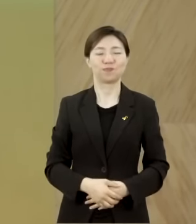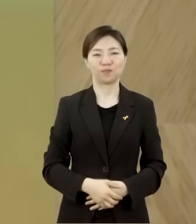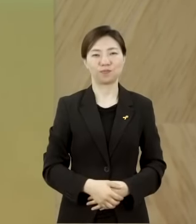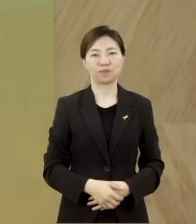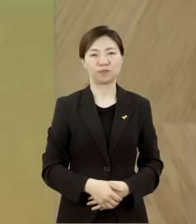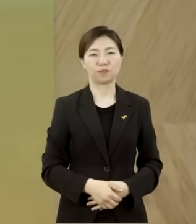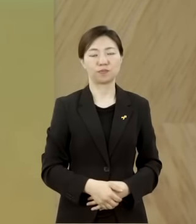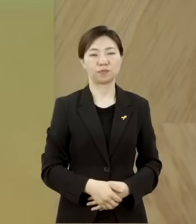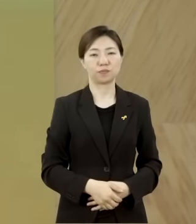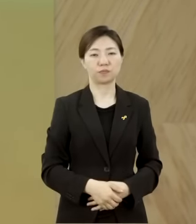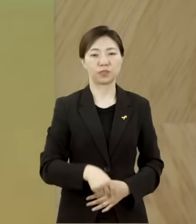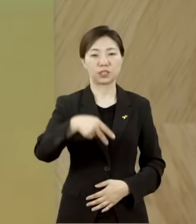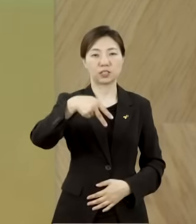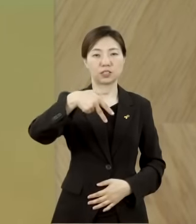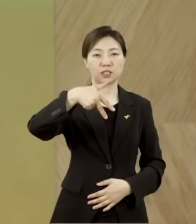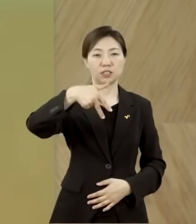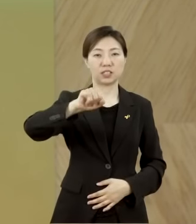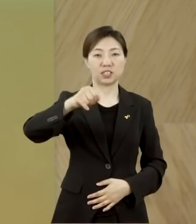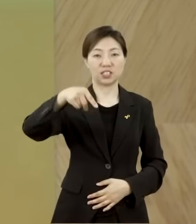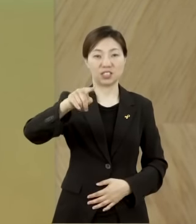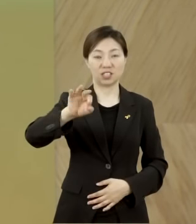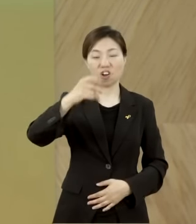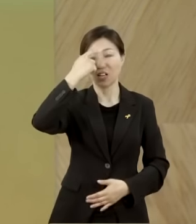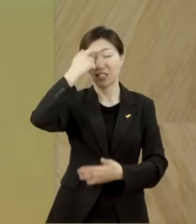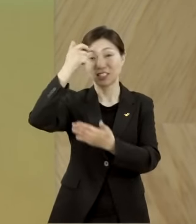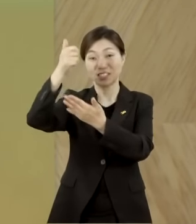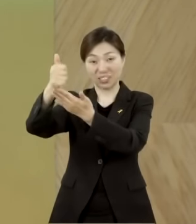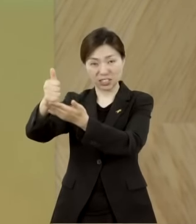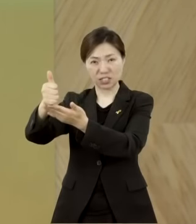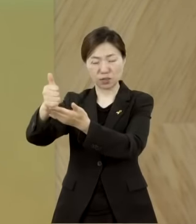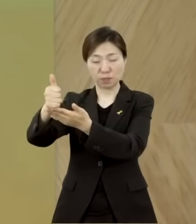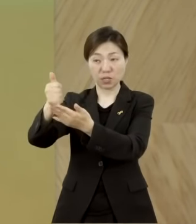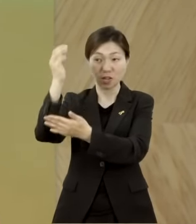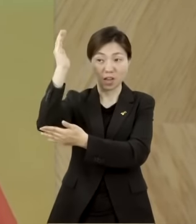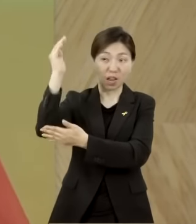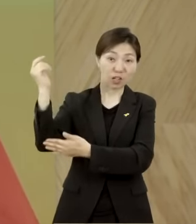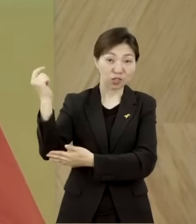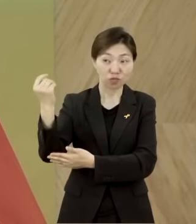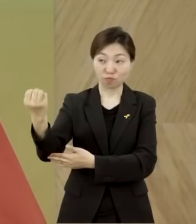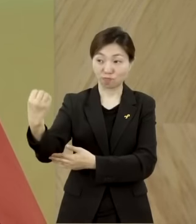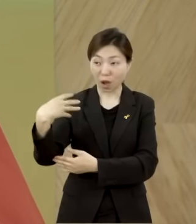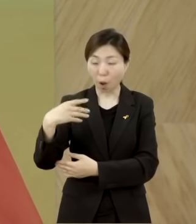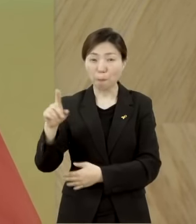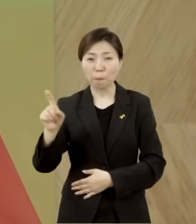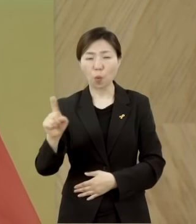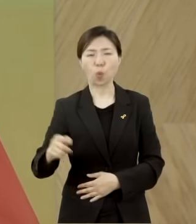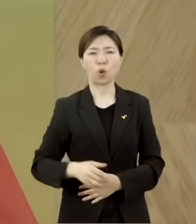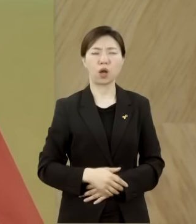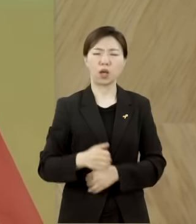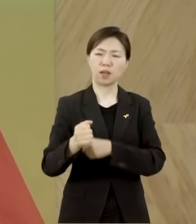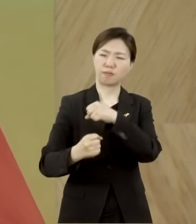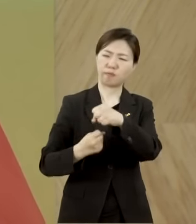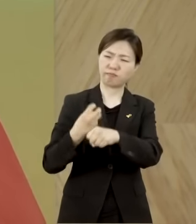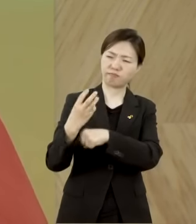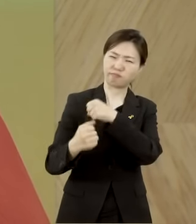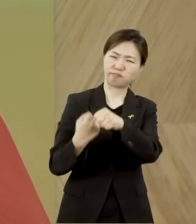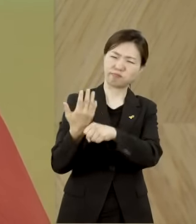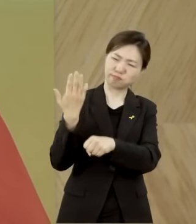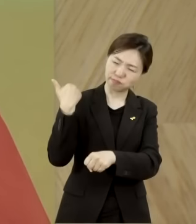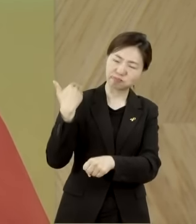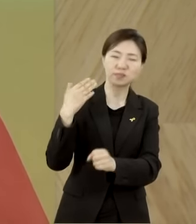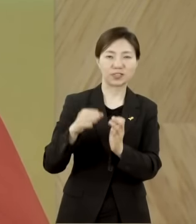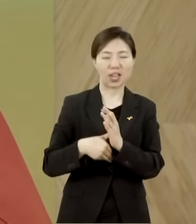또 그렇게 작사 작곡을 하셨습니다이 지성 스님께 직접들은